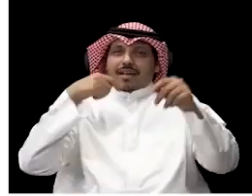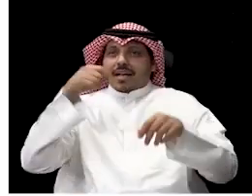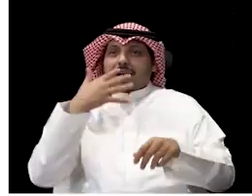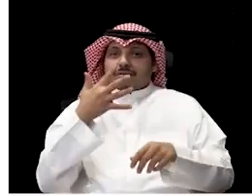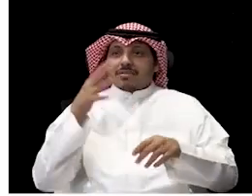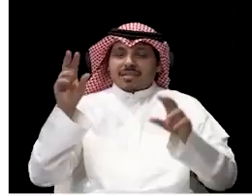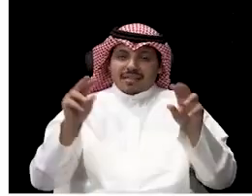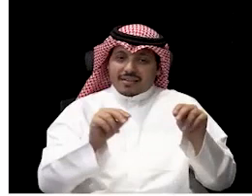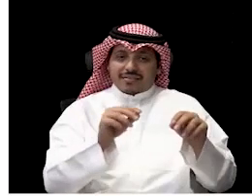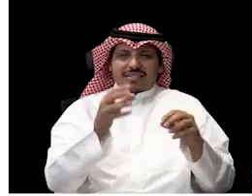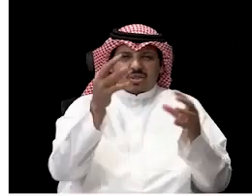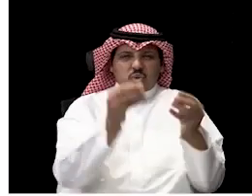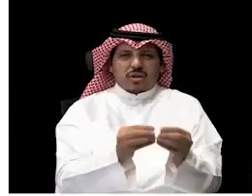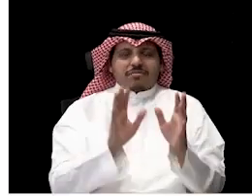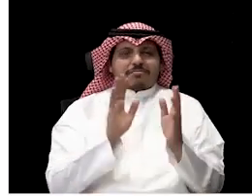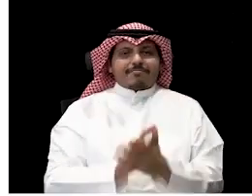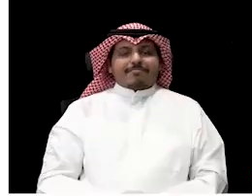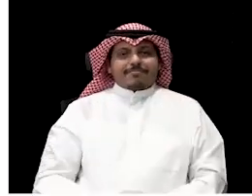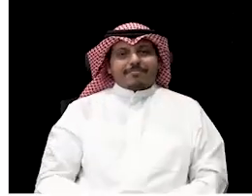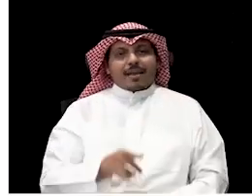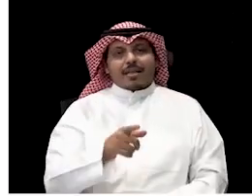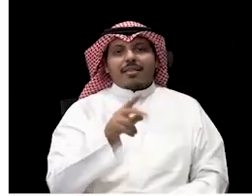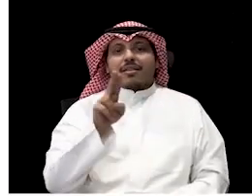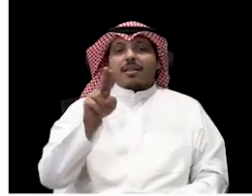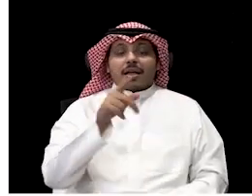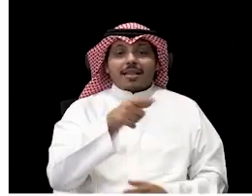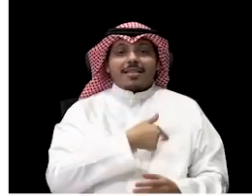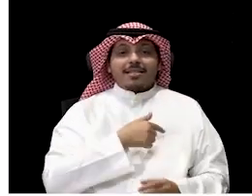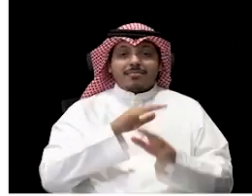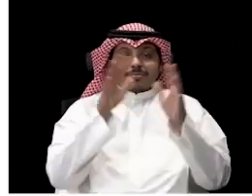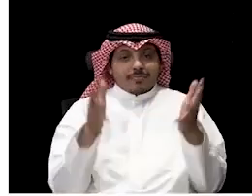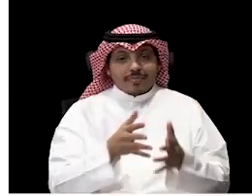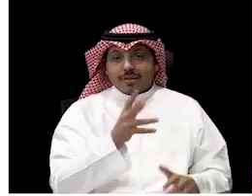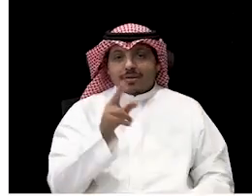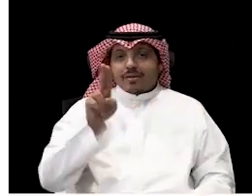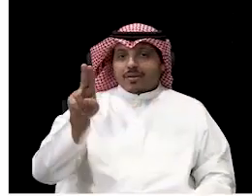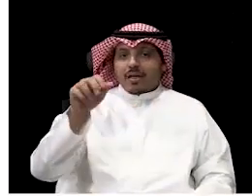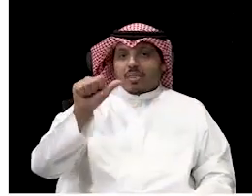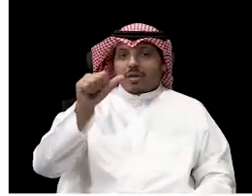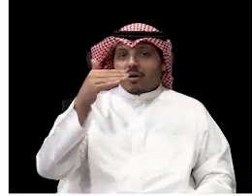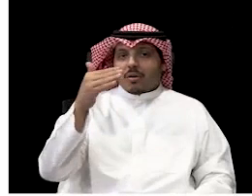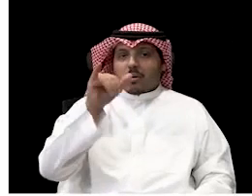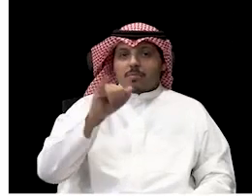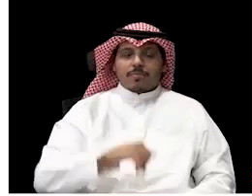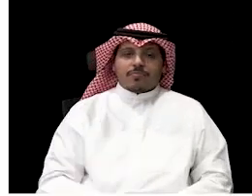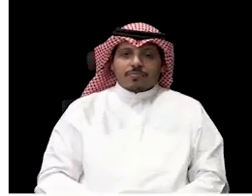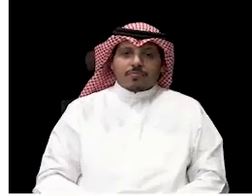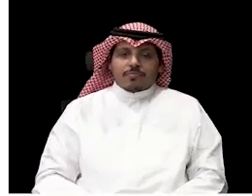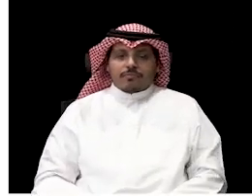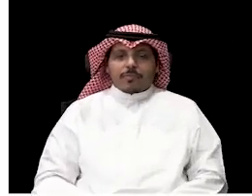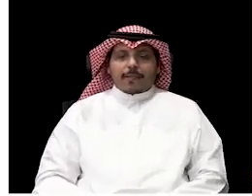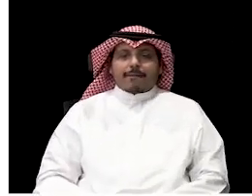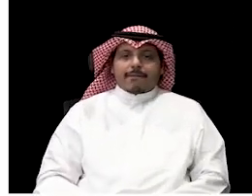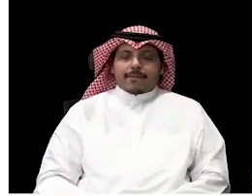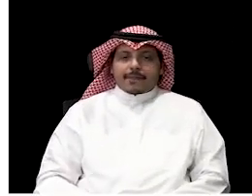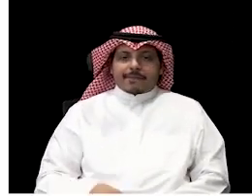قلة العرض. أسباب التضخم: الطلب المستمر على السلع والخدمات مع قلة العرض،